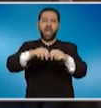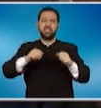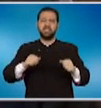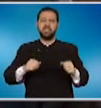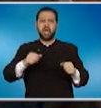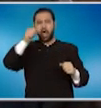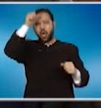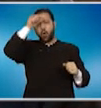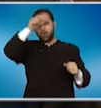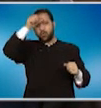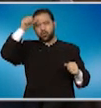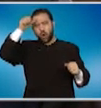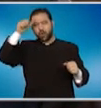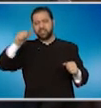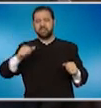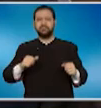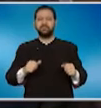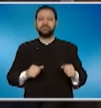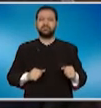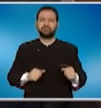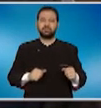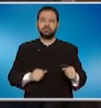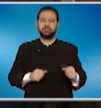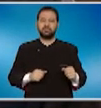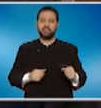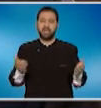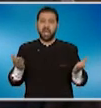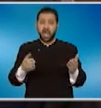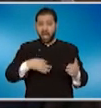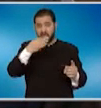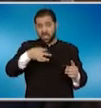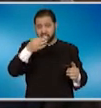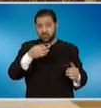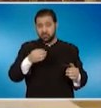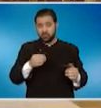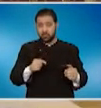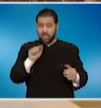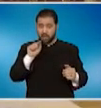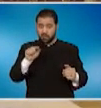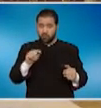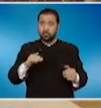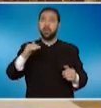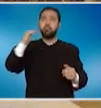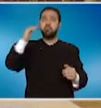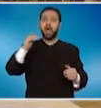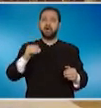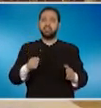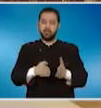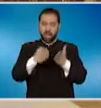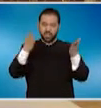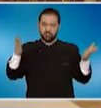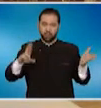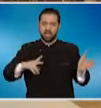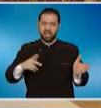al spațiului ortodox românesc, și care spune că punctul maxim al revelației este oferit